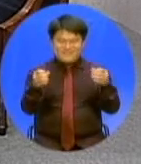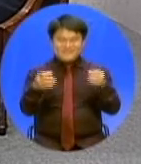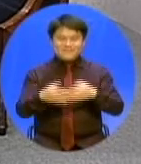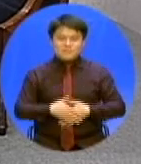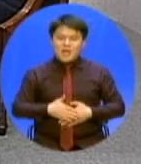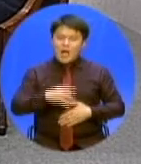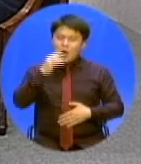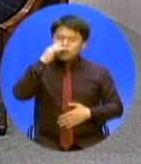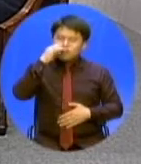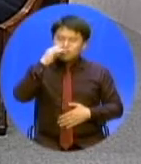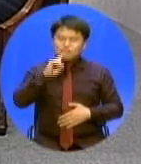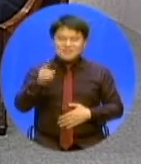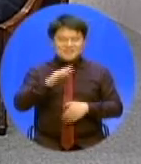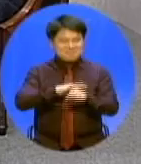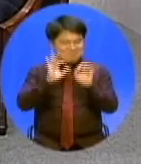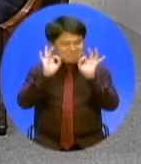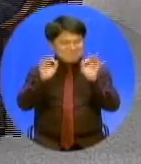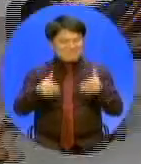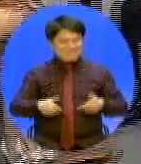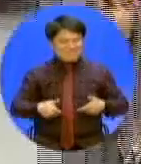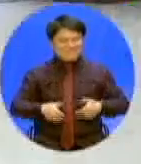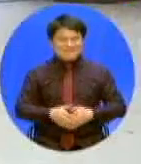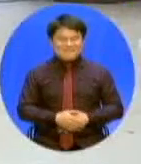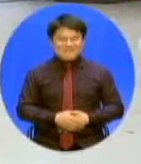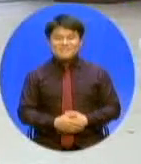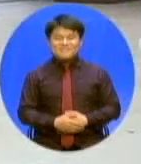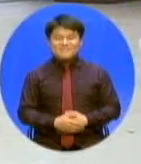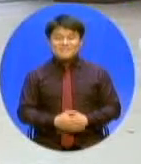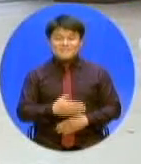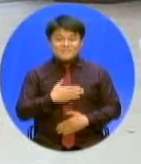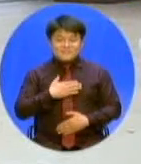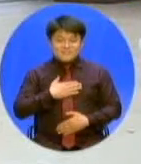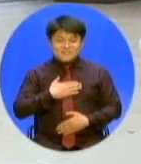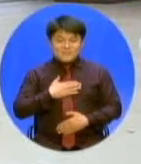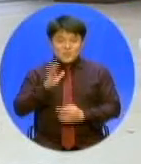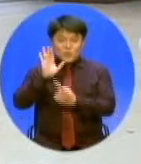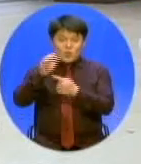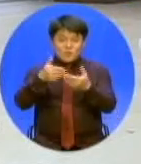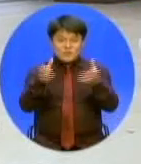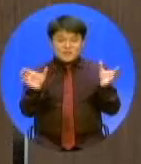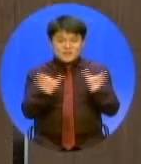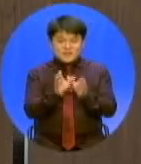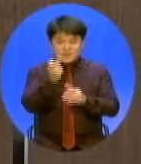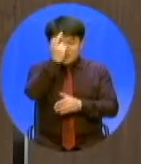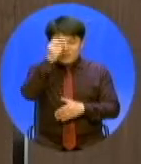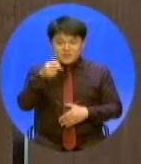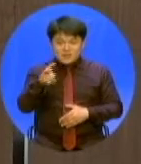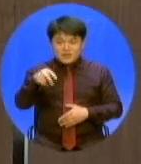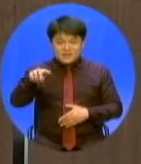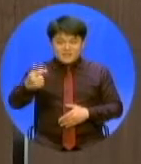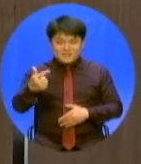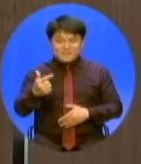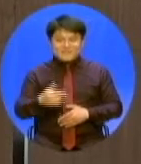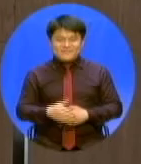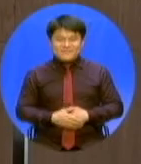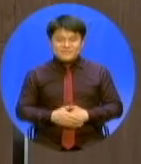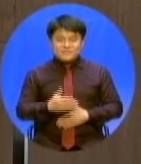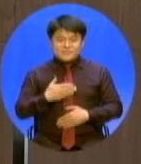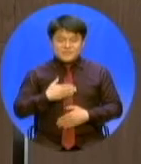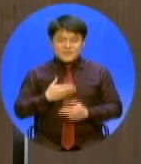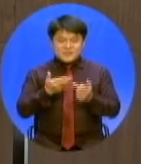저도 궁금합니다. 네. 잘 봐야 되겠어요. 예. 네. 아, 예. 저는 홍보팀의 최혜련 대리입니다. 저는 지금 강원랜드